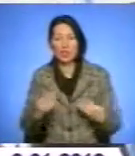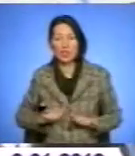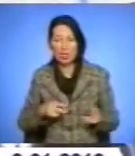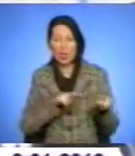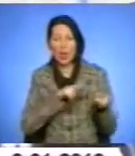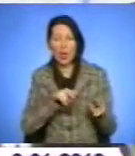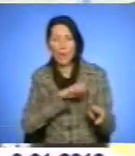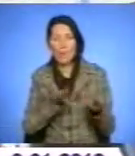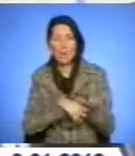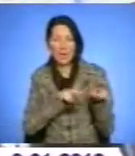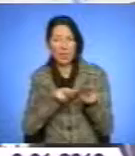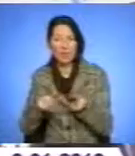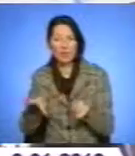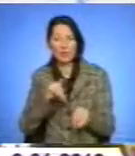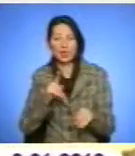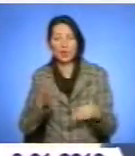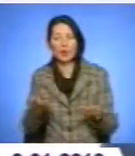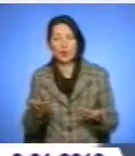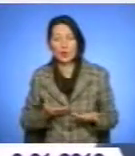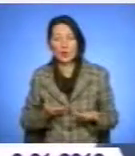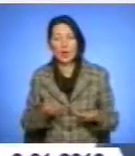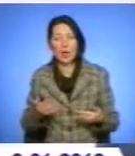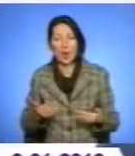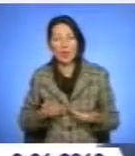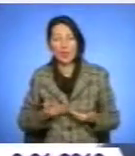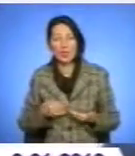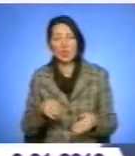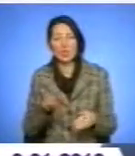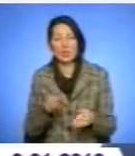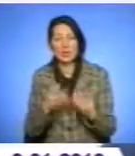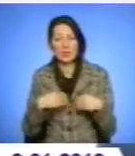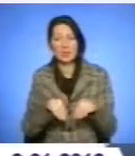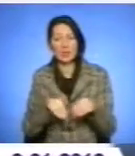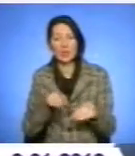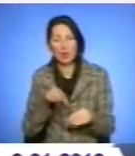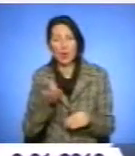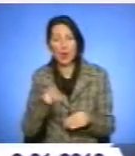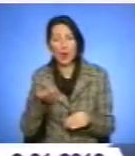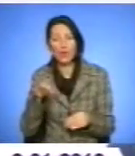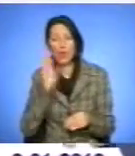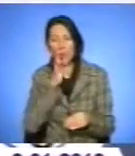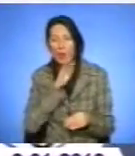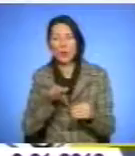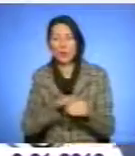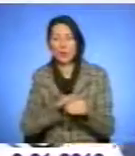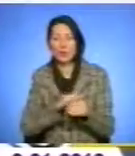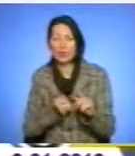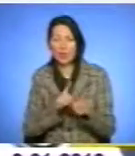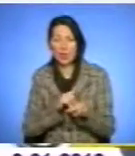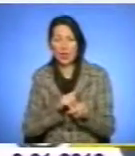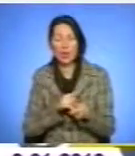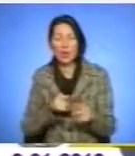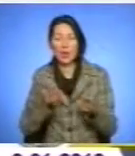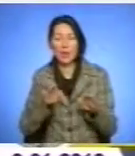довелося пережити сім'ї Омеляна Польового. Мама аж не змінила прізвище. 12 років вона дуже пересіла, вона міняла